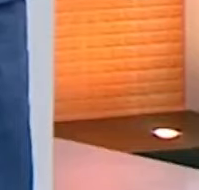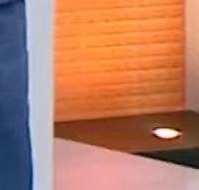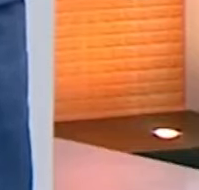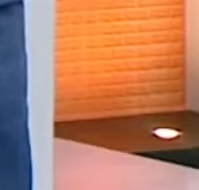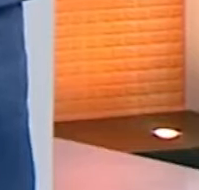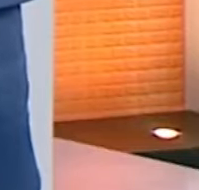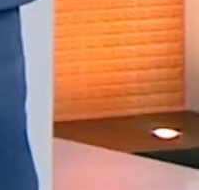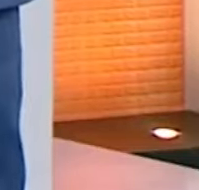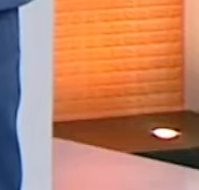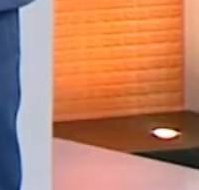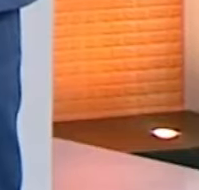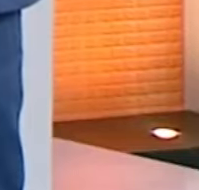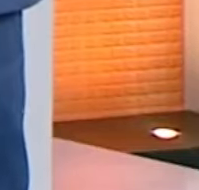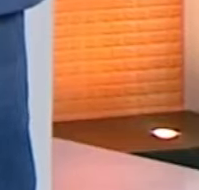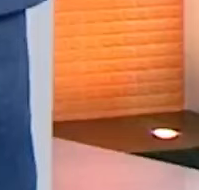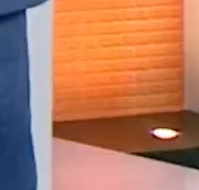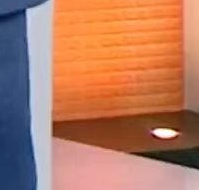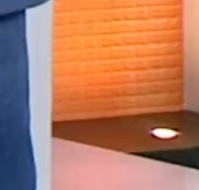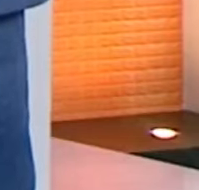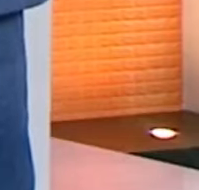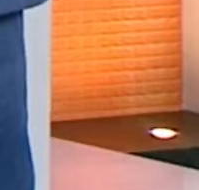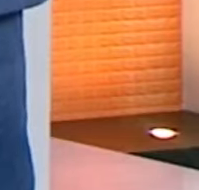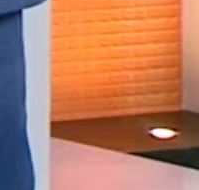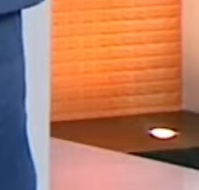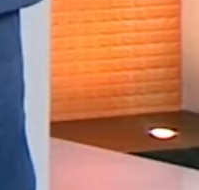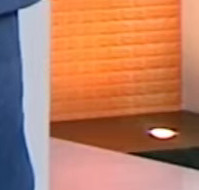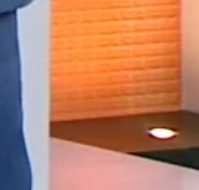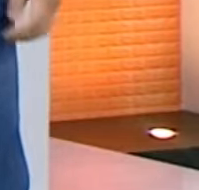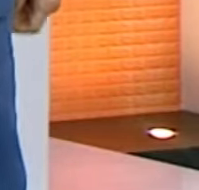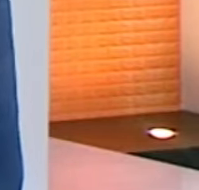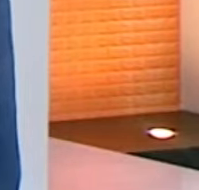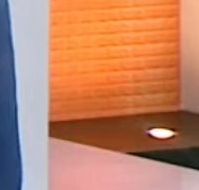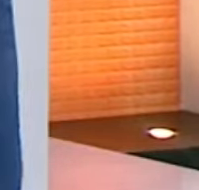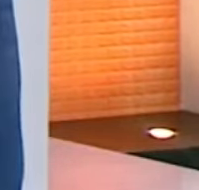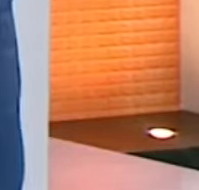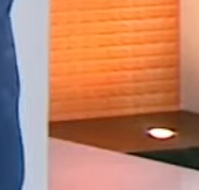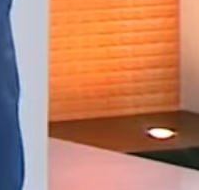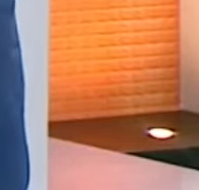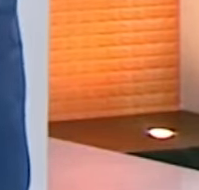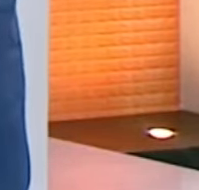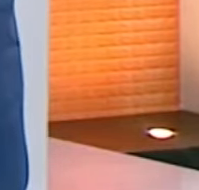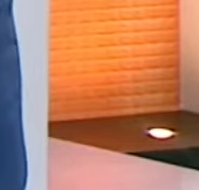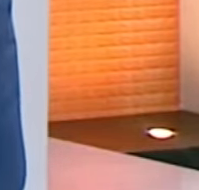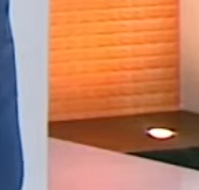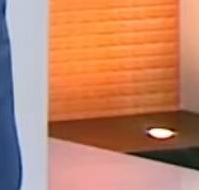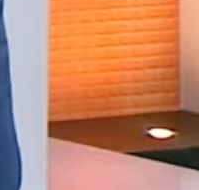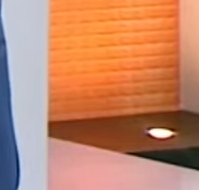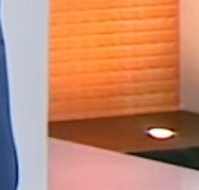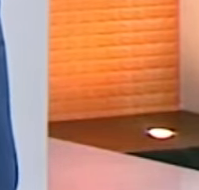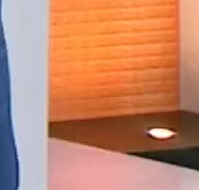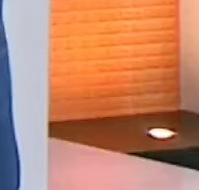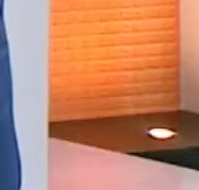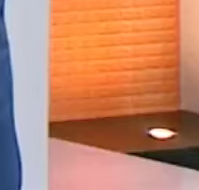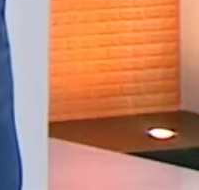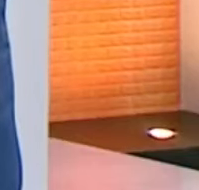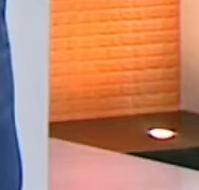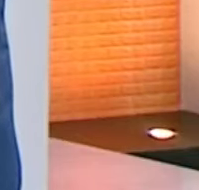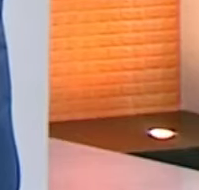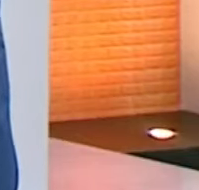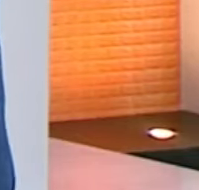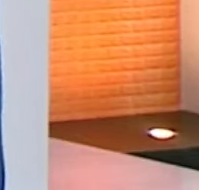Igan, mauna ka sa mga balita. Mag-subscribe sa GMA Integrated News sa YouTube. Sa mga kapuso abroad, subaybayan nyo kami sa